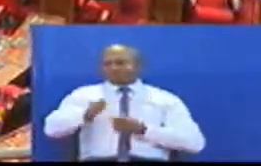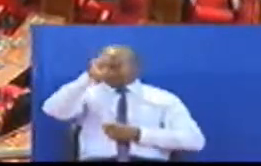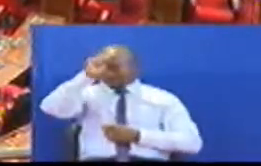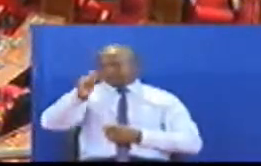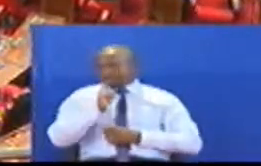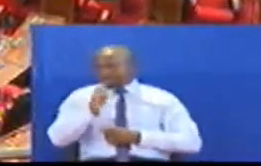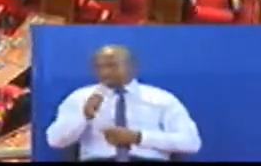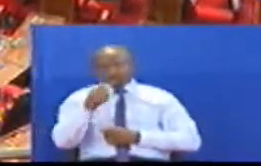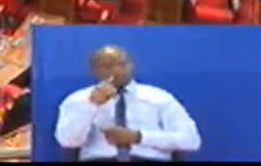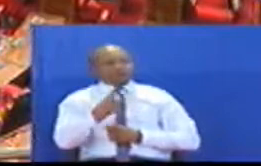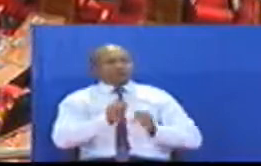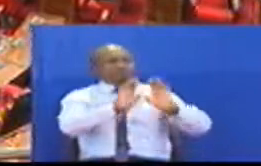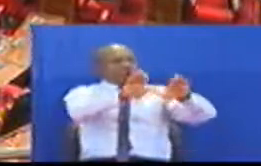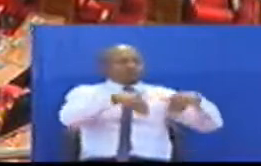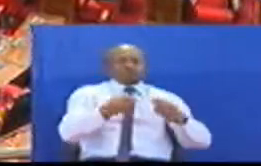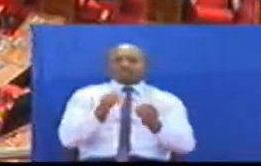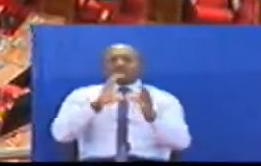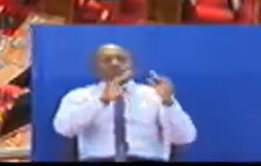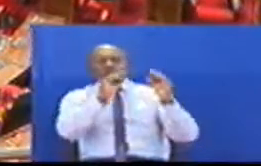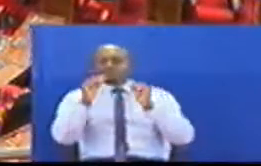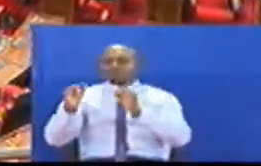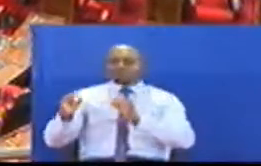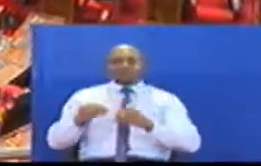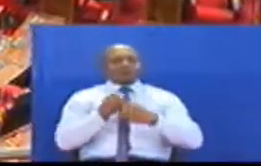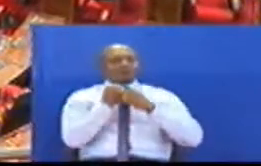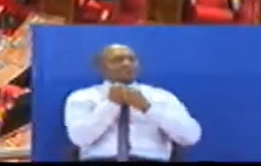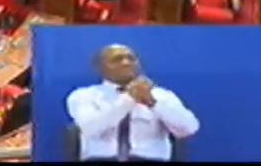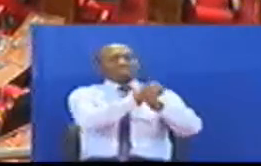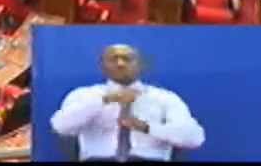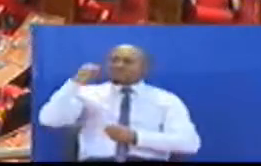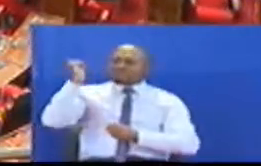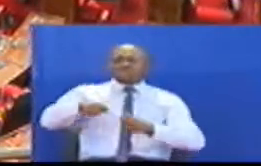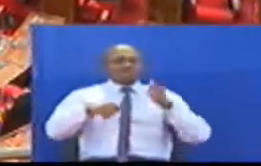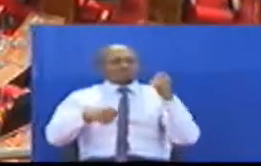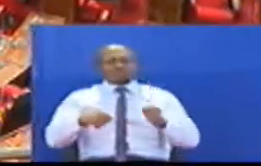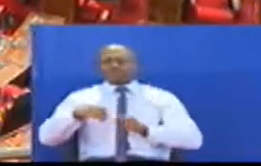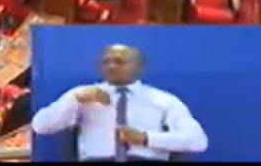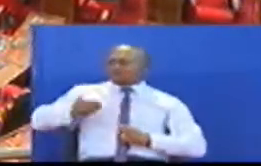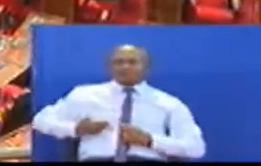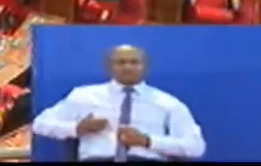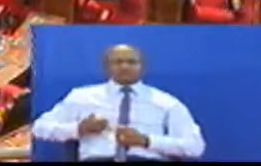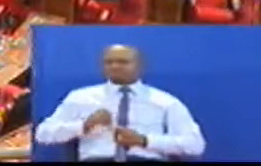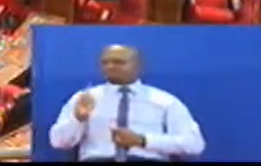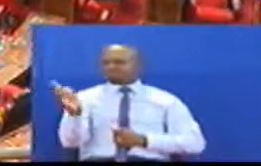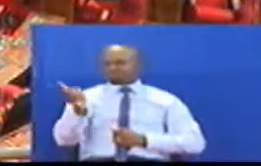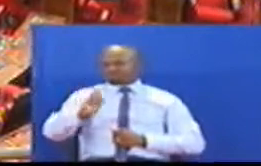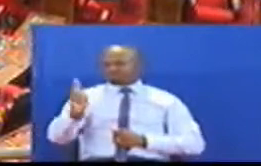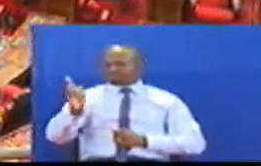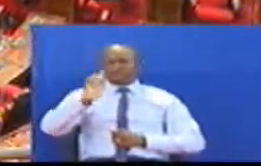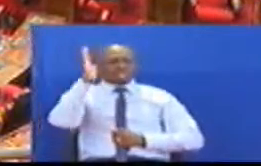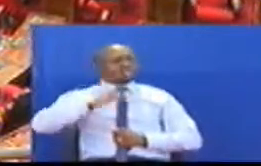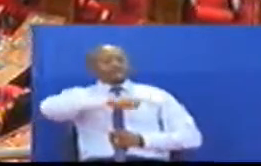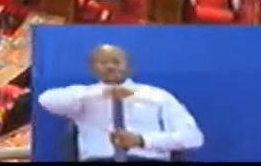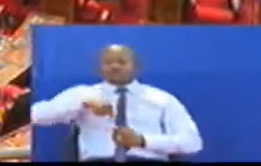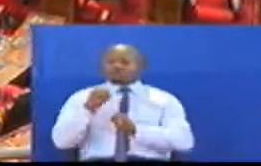nimeona hapa wabunge wanazungumza kwamba hao magereza wanapiga wanawake. Jamani, magereza hawezi kupiga wanawake. Jeshi letu la magereza